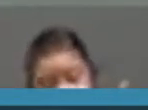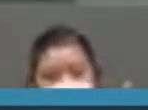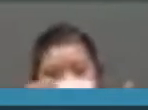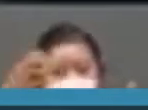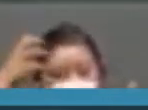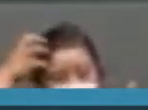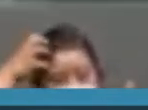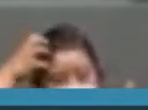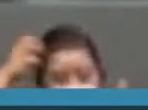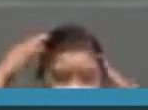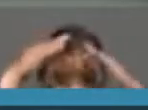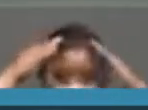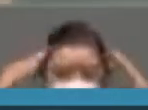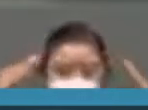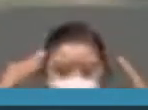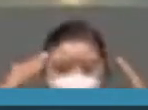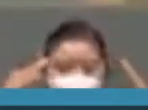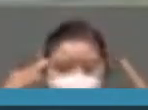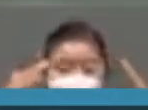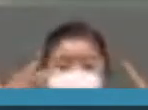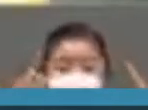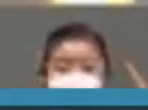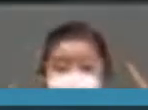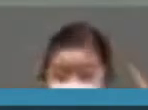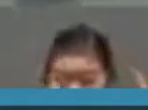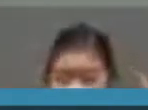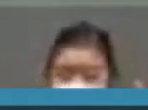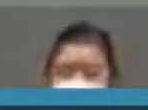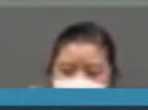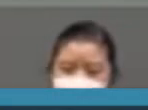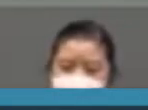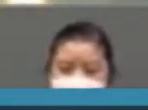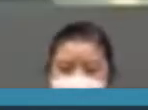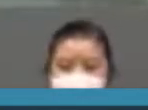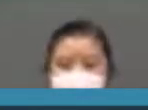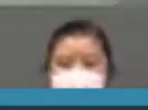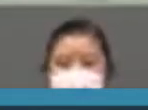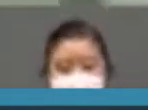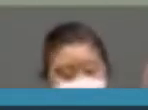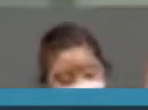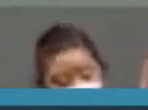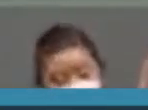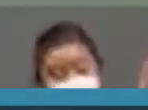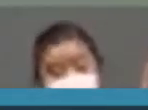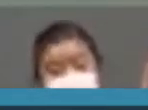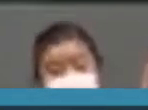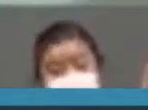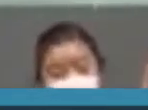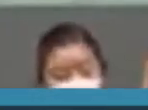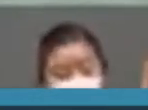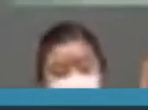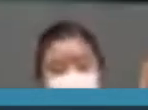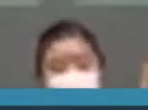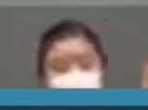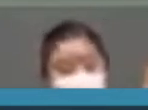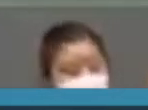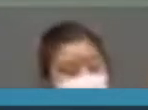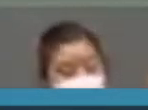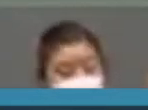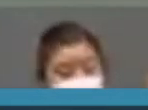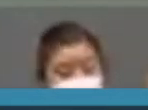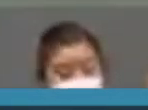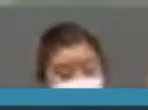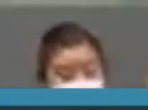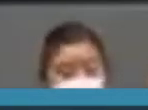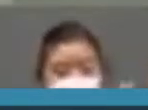ากตอนบนแล้วโดยในพื้นที่ภาคตะวันออกเฉียงเหนือกำลังเร่งระบายน้ำจากแม่น้ำชีลงแม่น้ำโขงและเร่งระบายน้